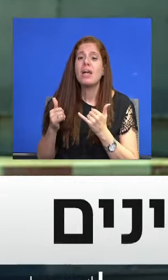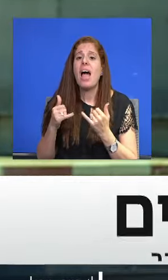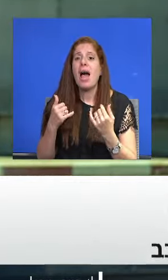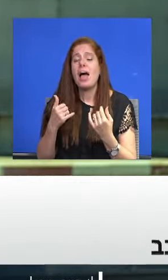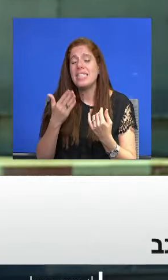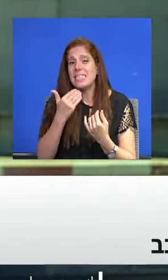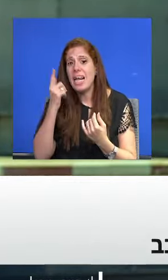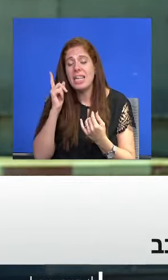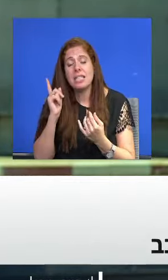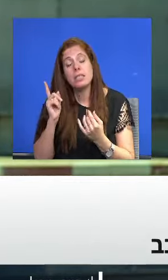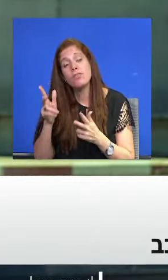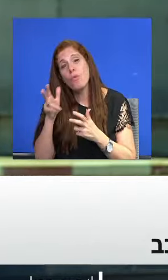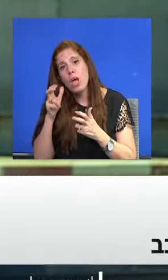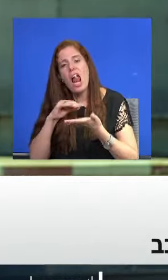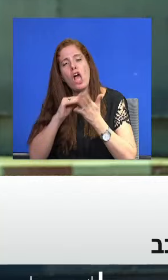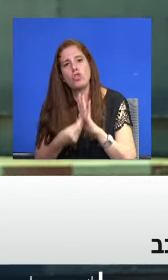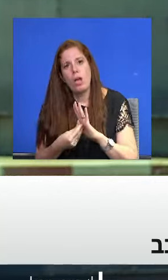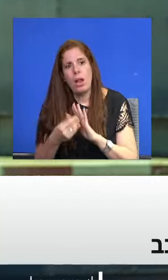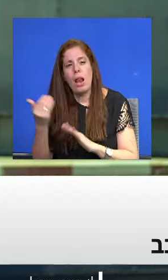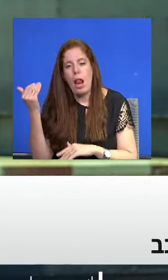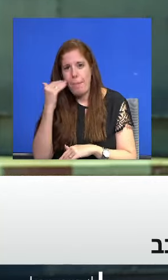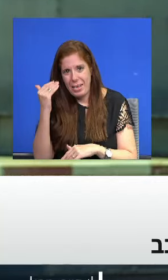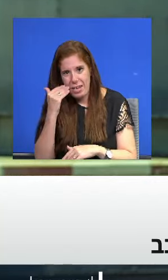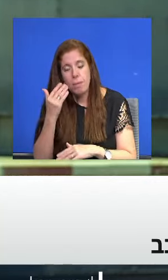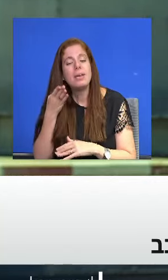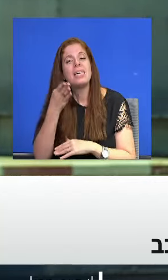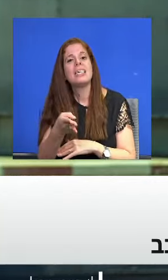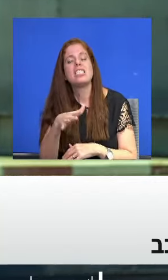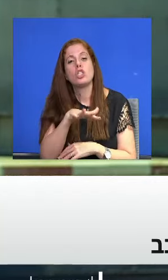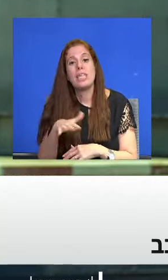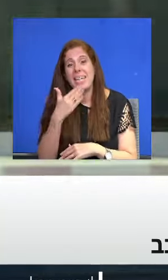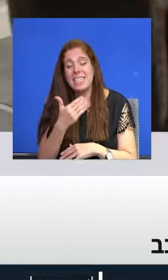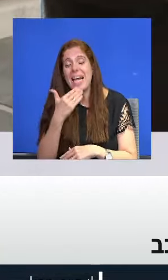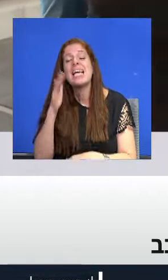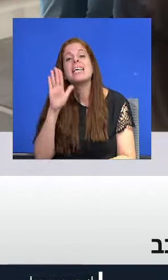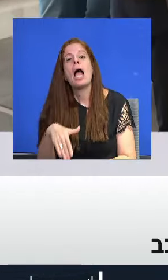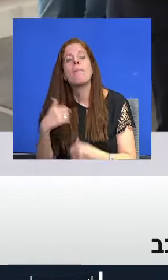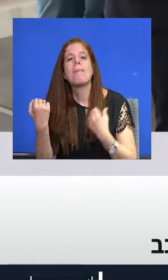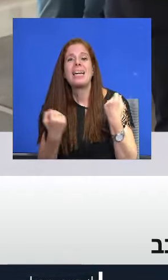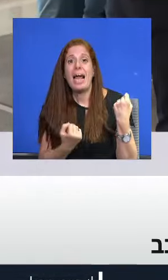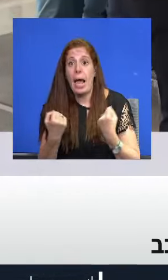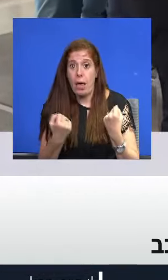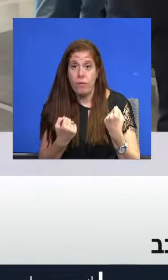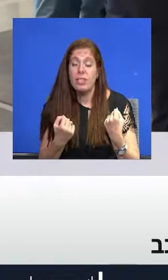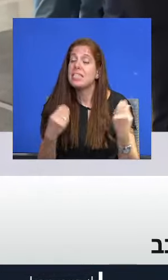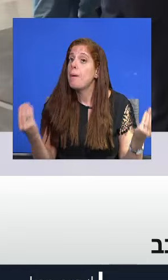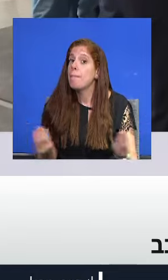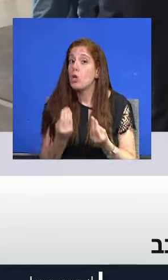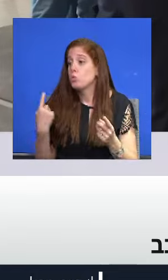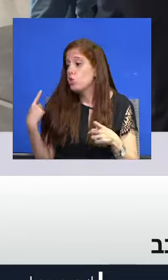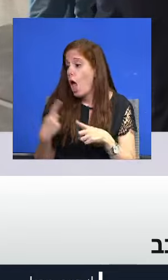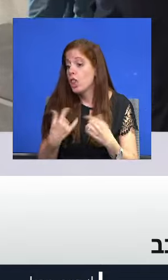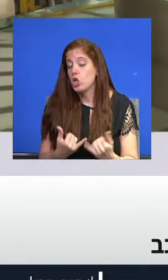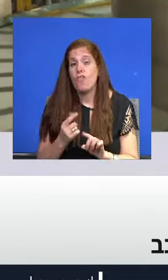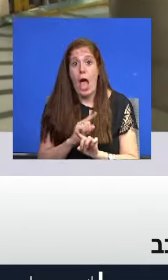לאפשר לאמריקנים פלסטינים להיכנס לשטחי ישראל גם באמצעות כלי רכב. זה משהו שלמעשה לא התאפשר עד עכשיו,